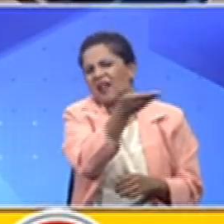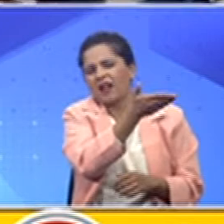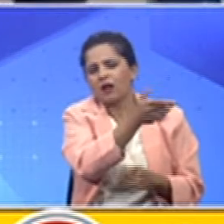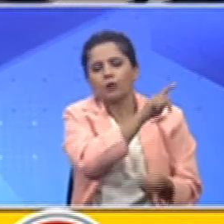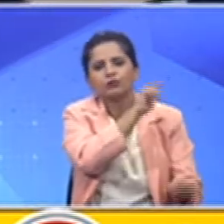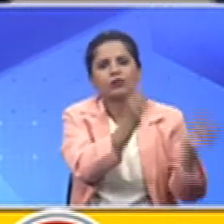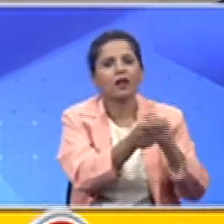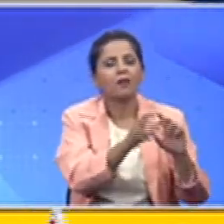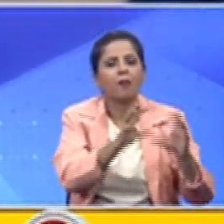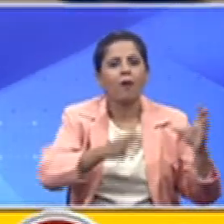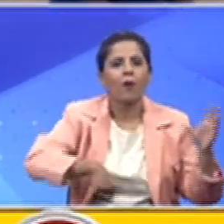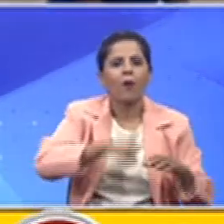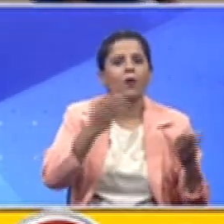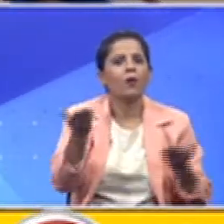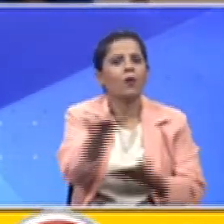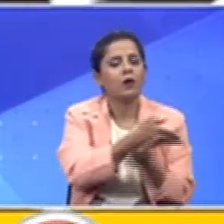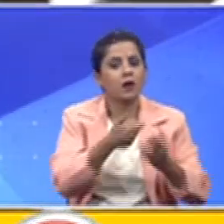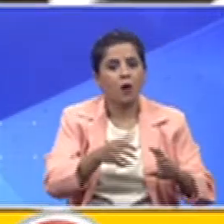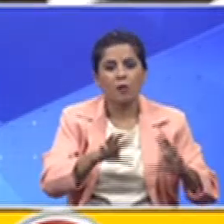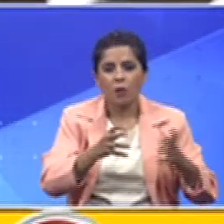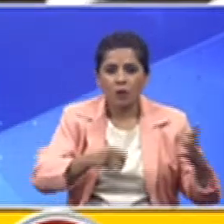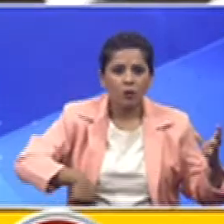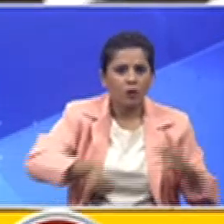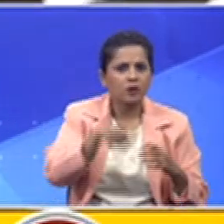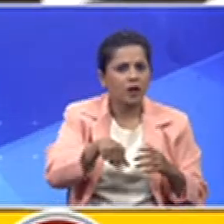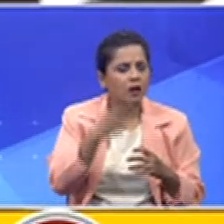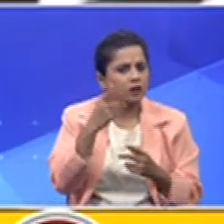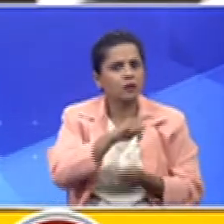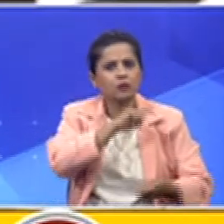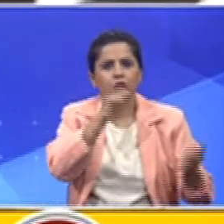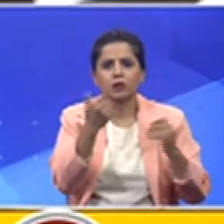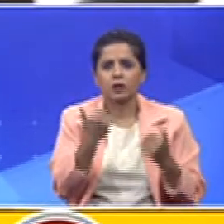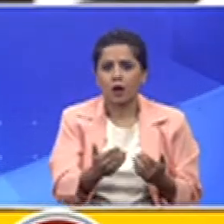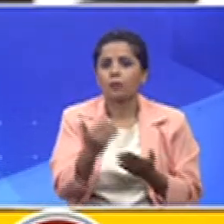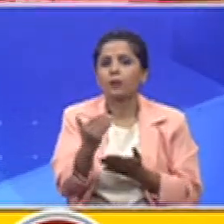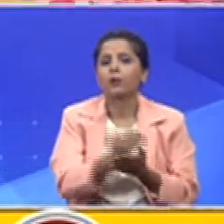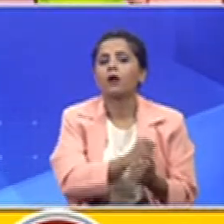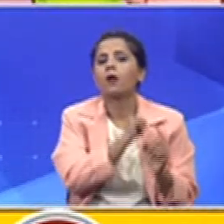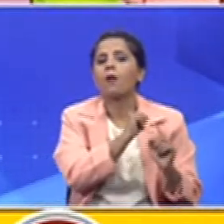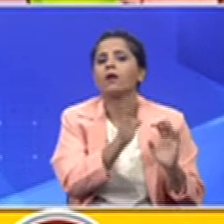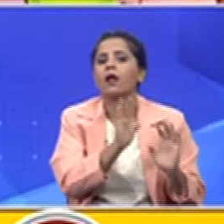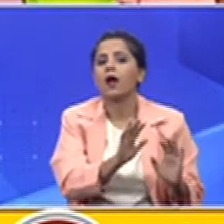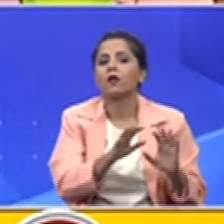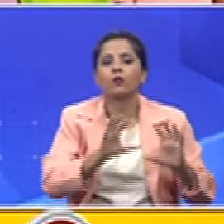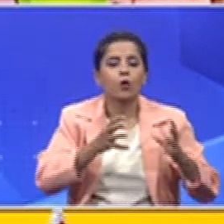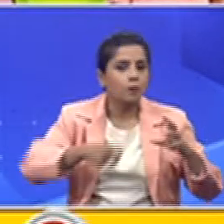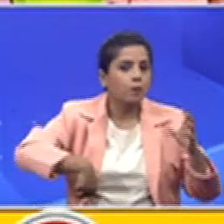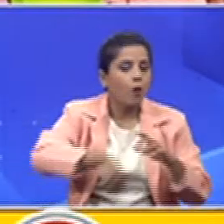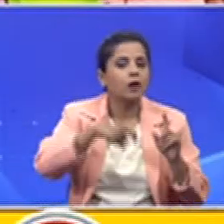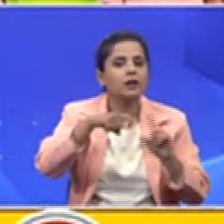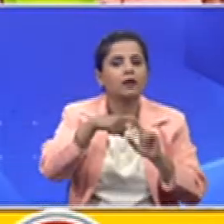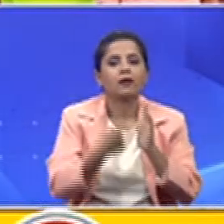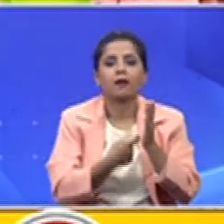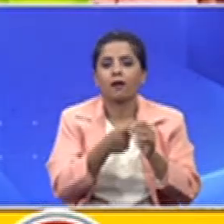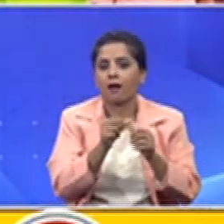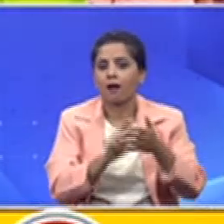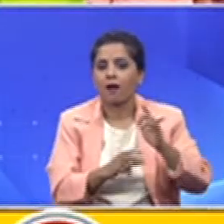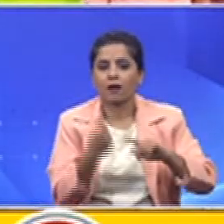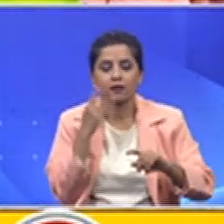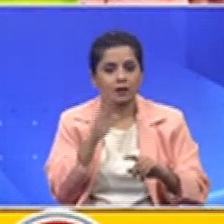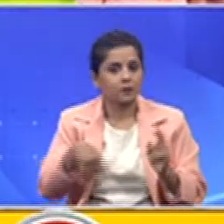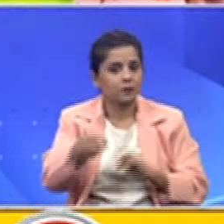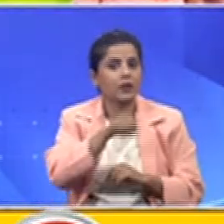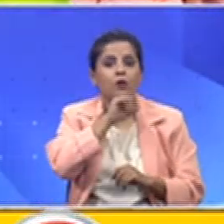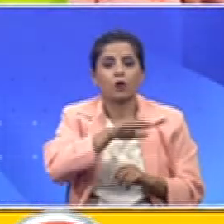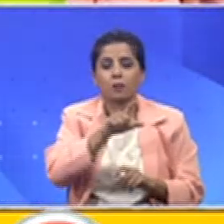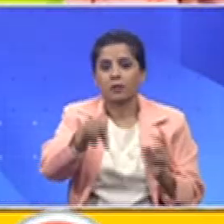अब यहाँ फुटबॉल क्रांति नाम से एक प्रोग्राम भी चल रहा है। इस प्रोग्राम के तहत युवाओं को इस